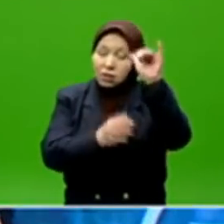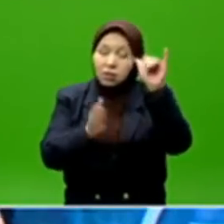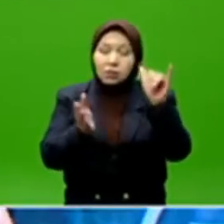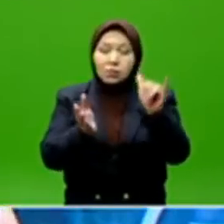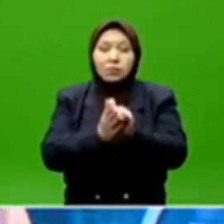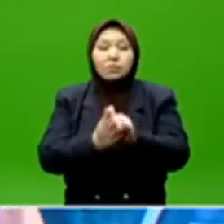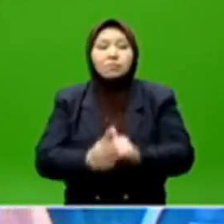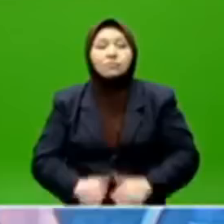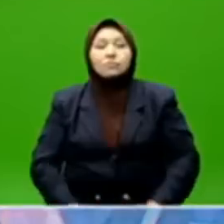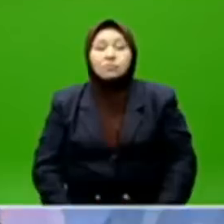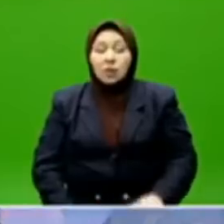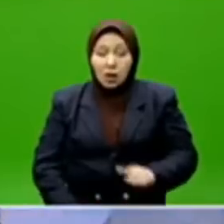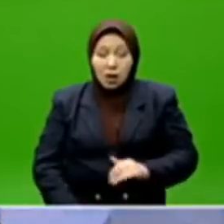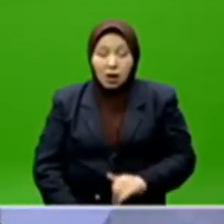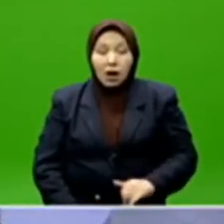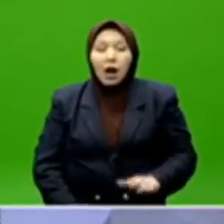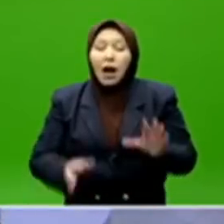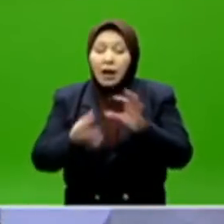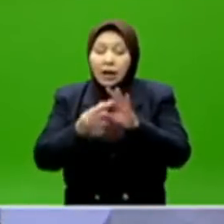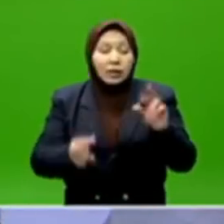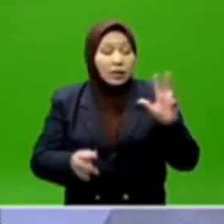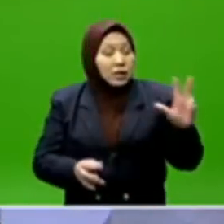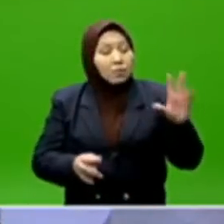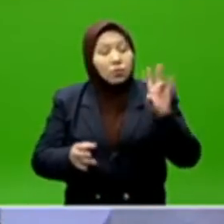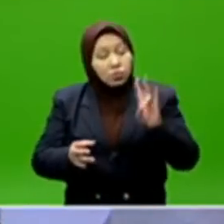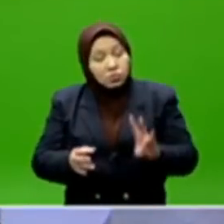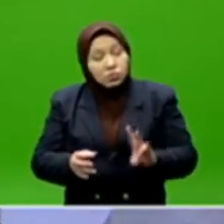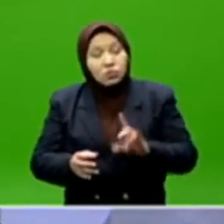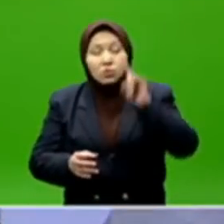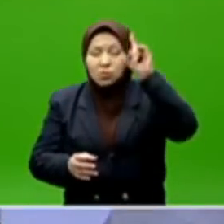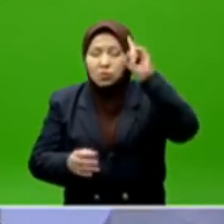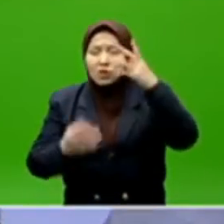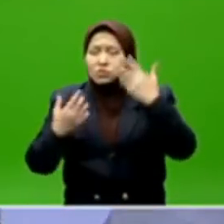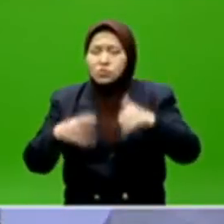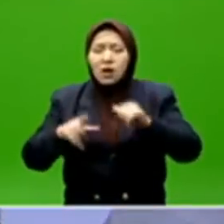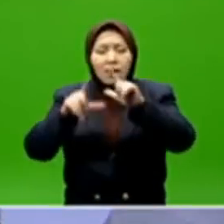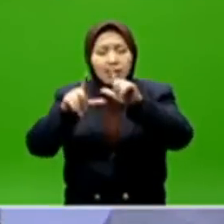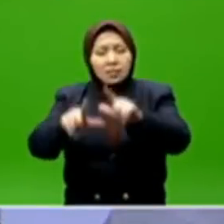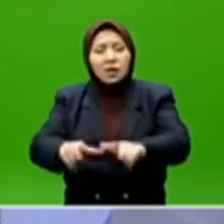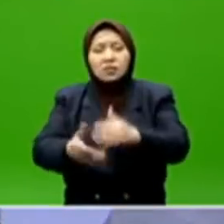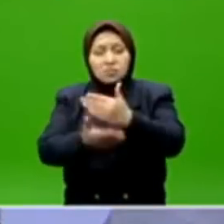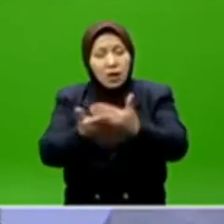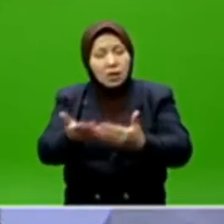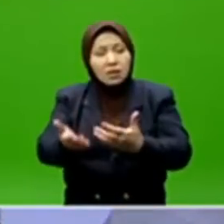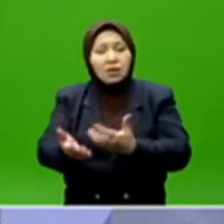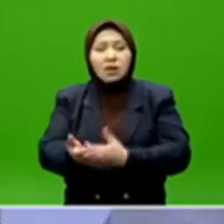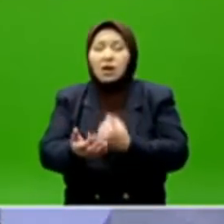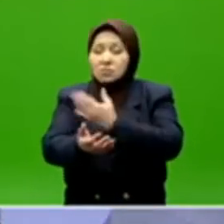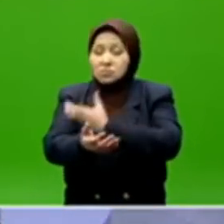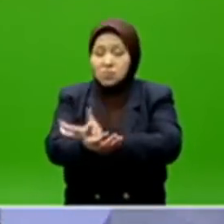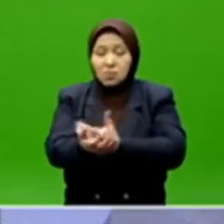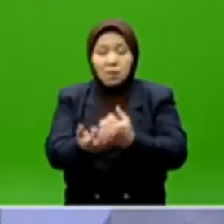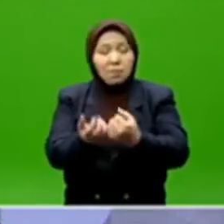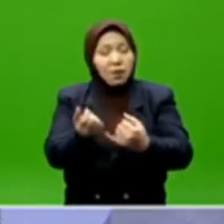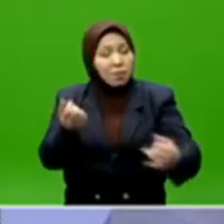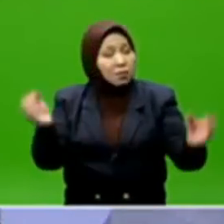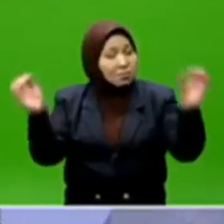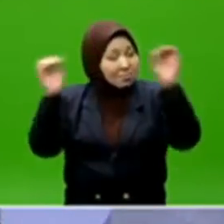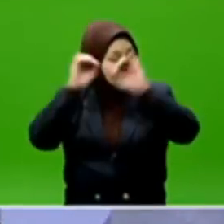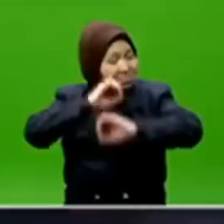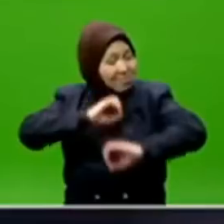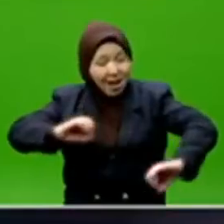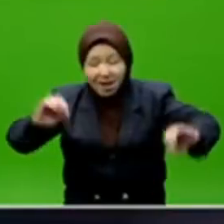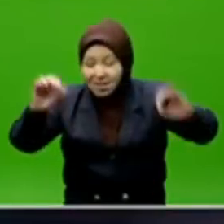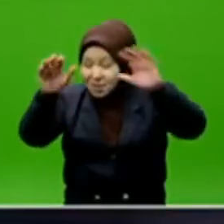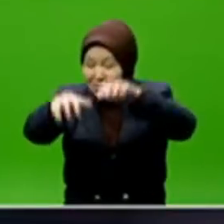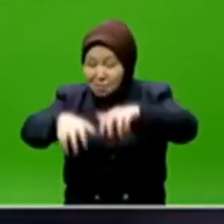العظيم. Surah Al-Azim ayat 37, ya Tuhan, sesungguhnya aku telah menempatkan sebahagian zuriat keturunanku di lembah yang tidak mempunyai